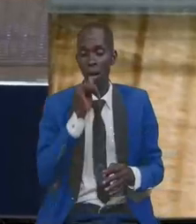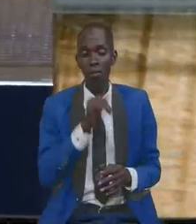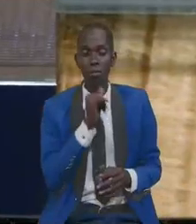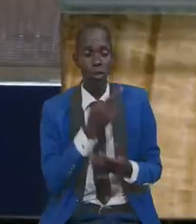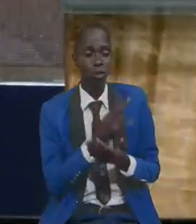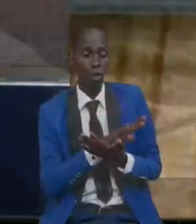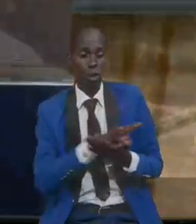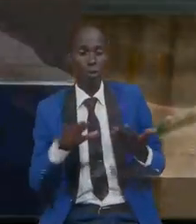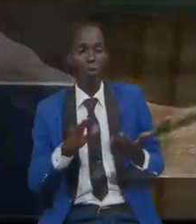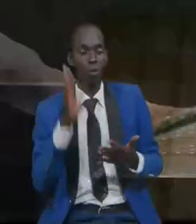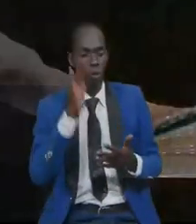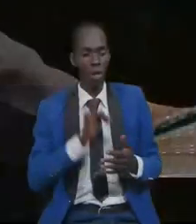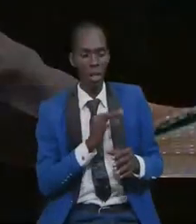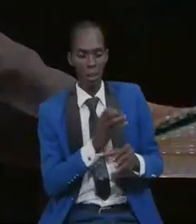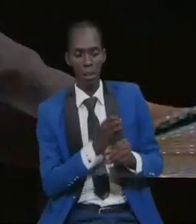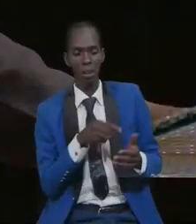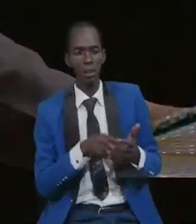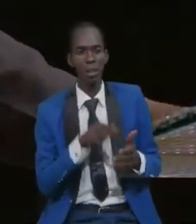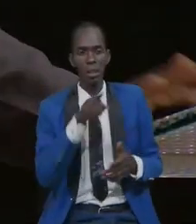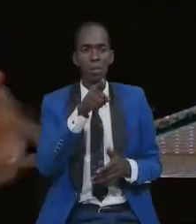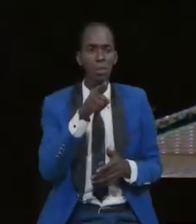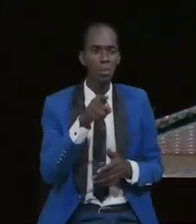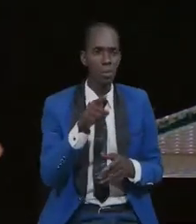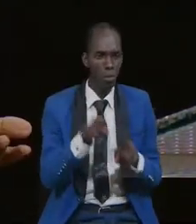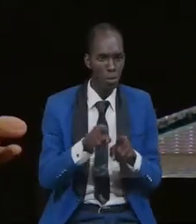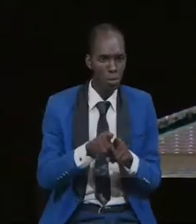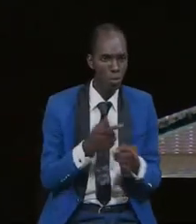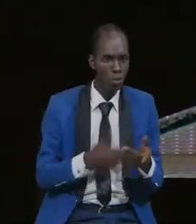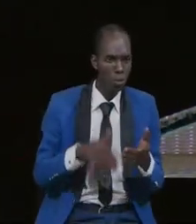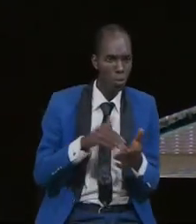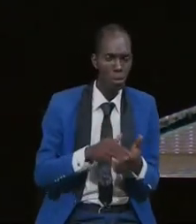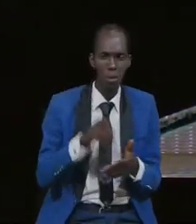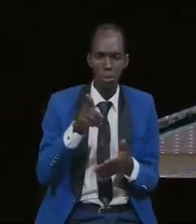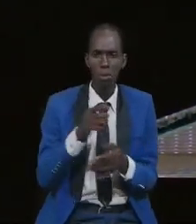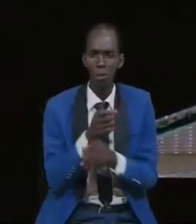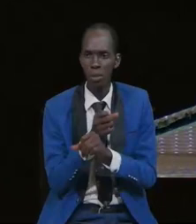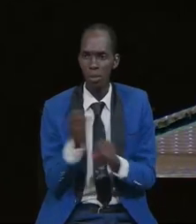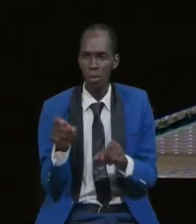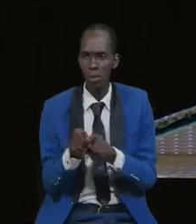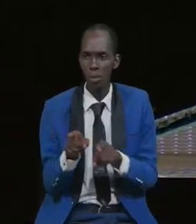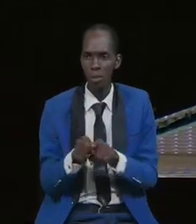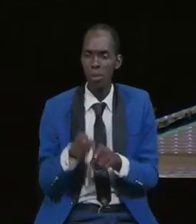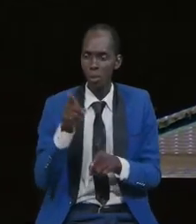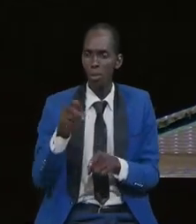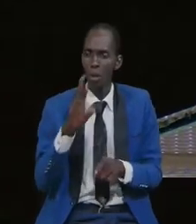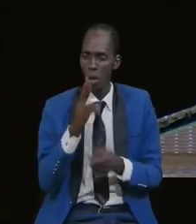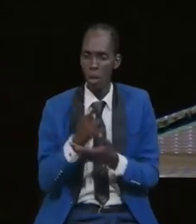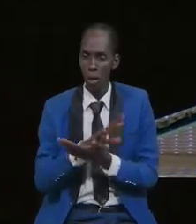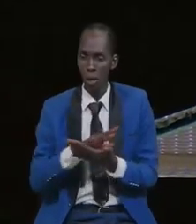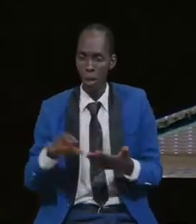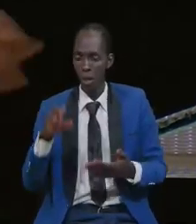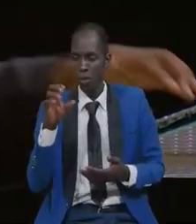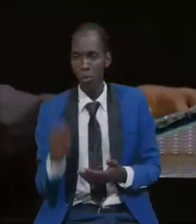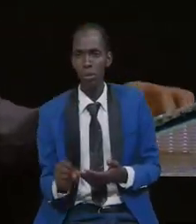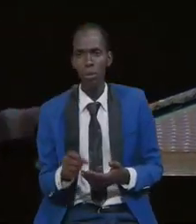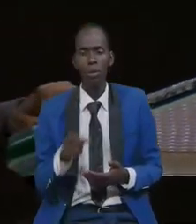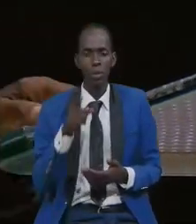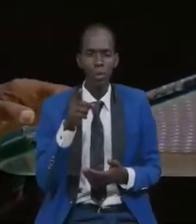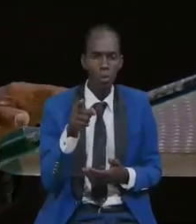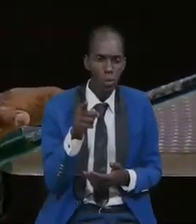dis que tu es juste. Toi tu dis que tu es saint. Et tu dis que tu es né de nouveau, et que tu es devenu comme Dieu, et que tu es une personne particulière pour